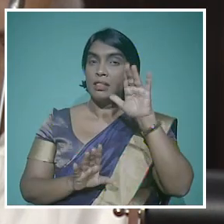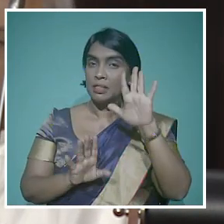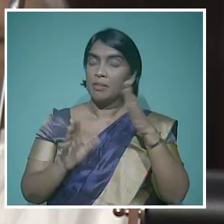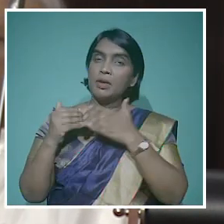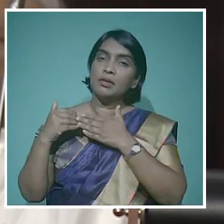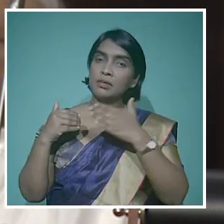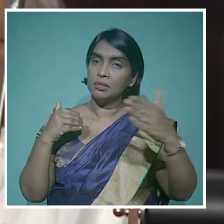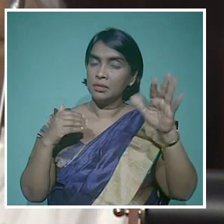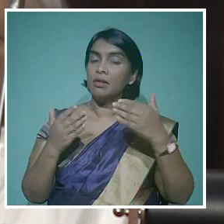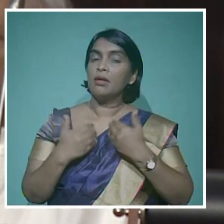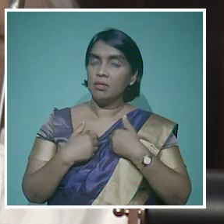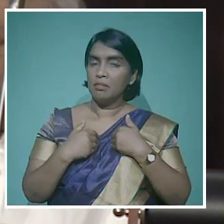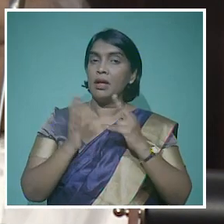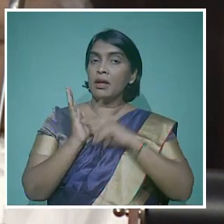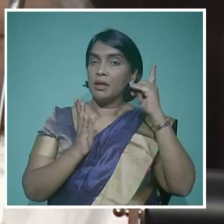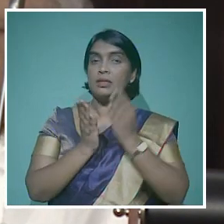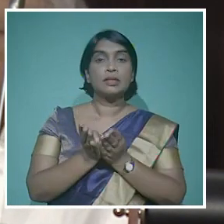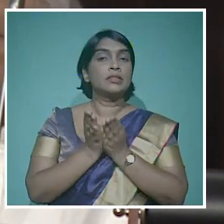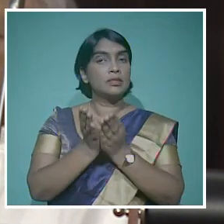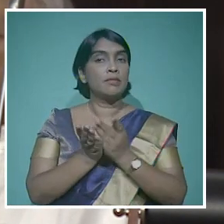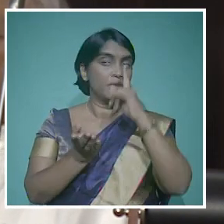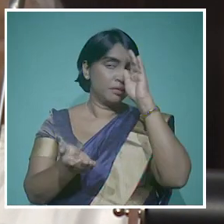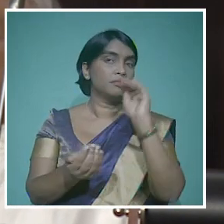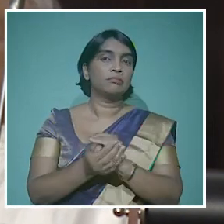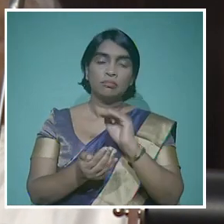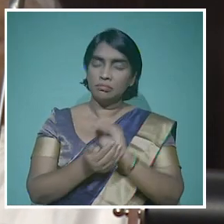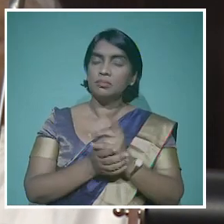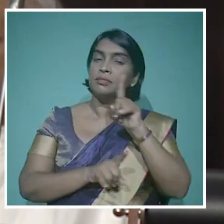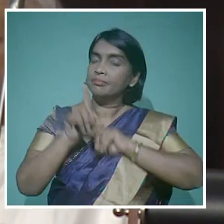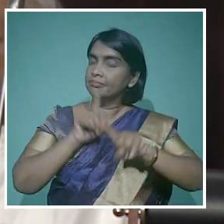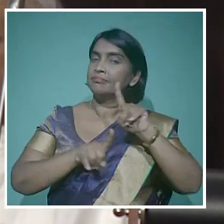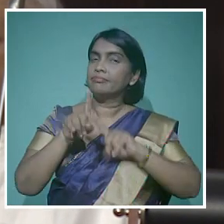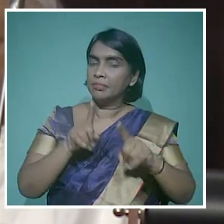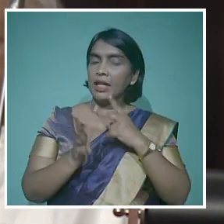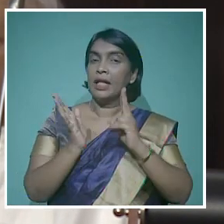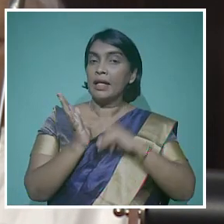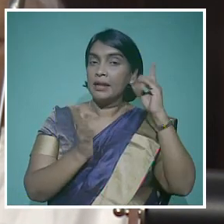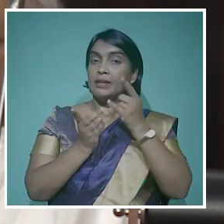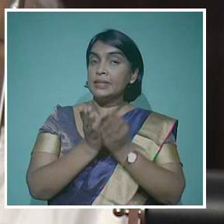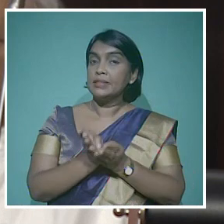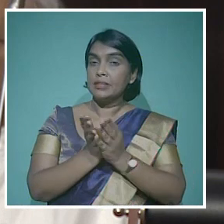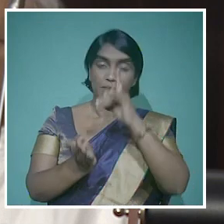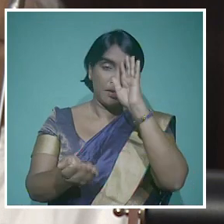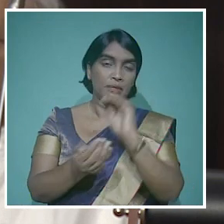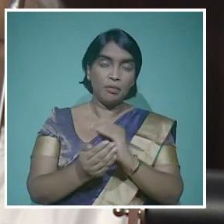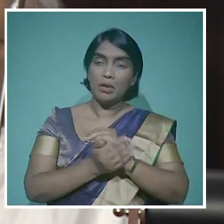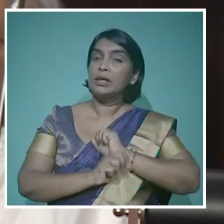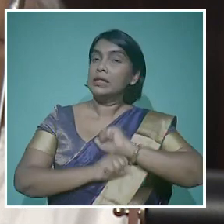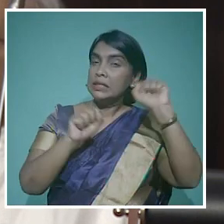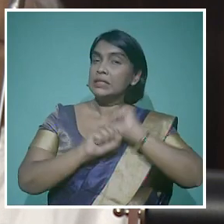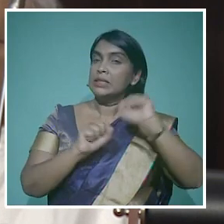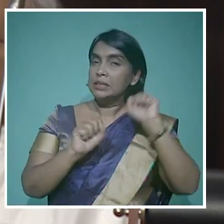තිස්සේ අපි ජාතික සම්පත් ආරක්ෂා කිරීම ගැන කතා කරනවා. ජාතික සම්පත් රැක ගැනීම ගැන උද්ඝෝෂණ